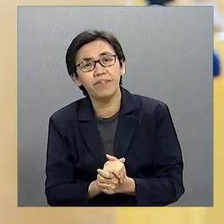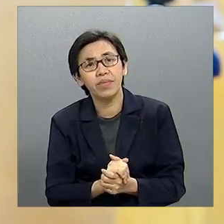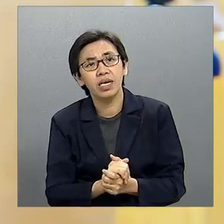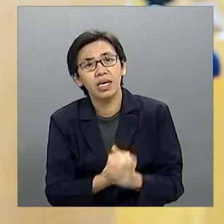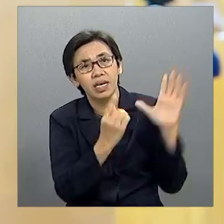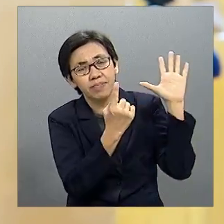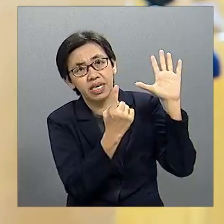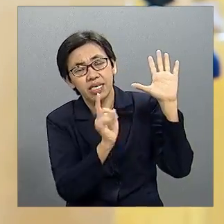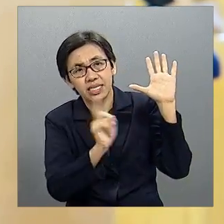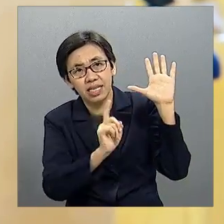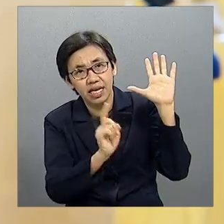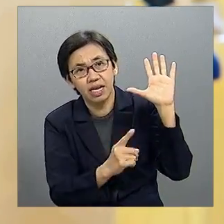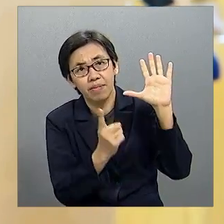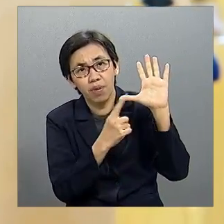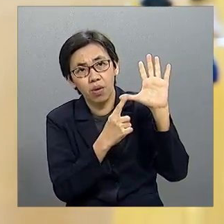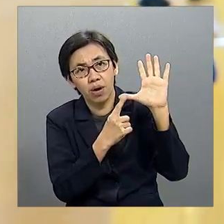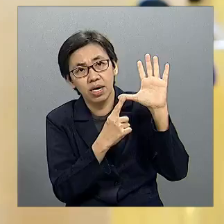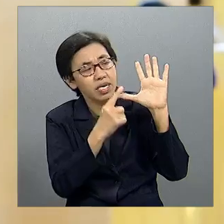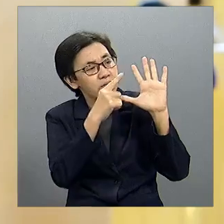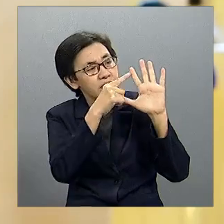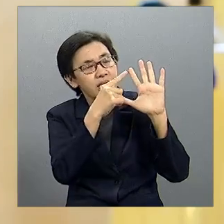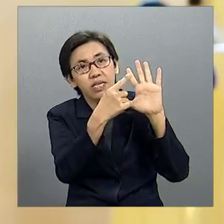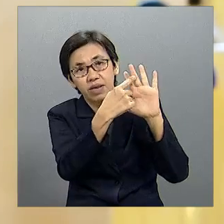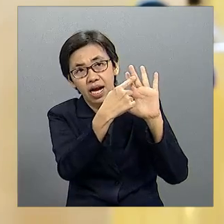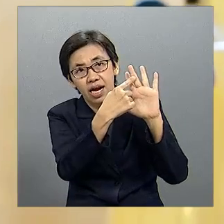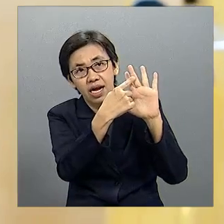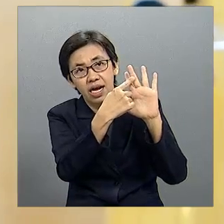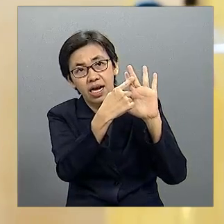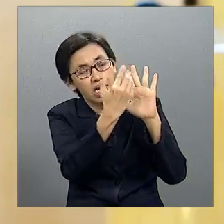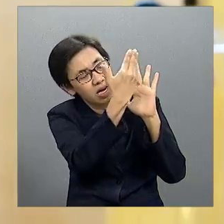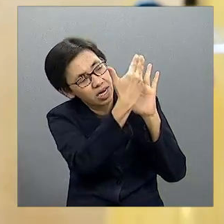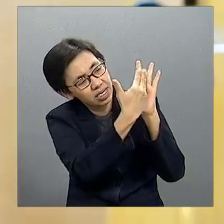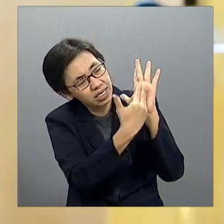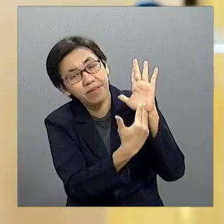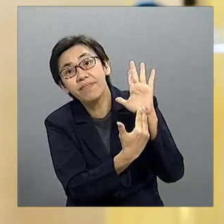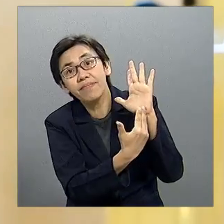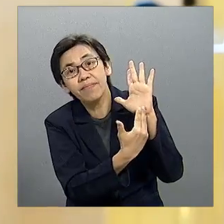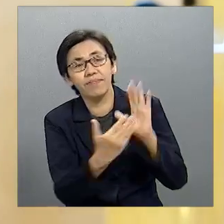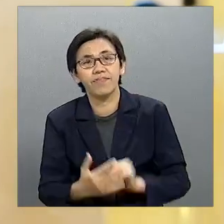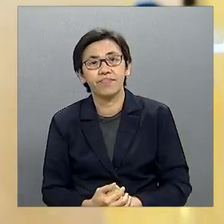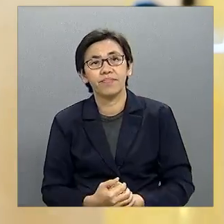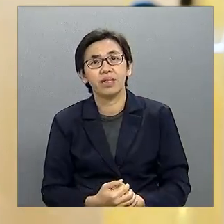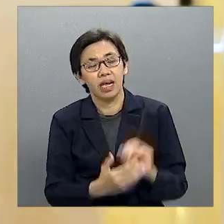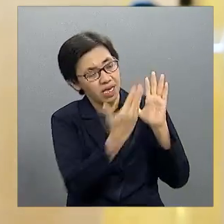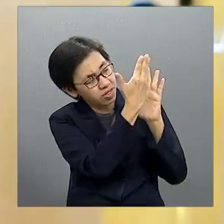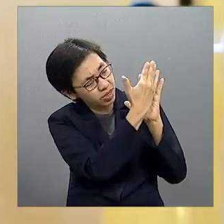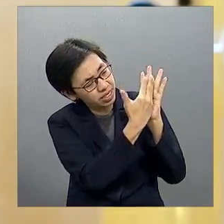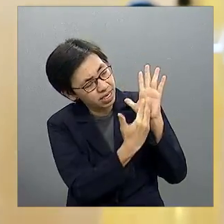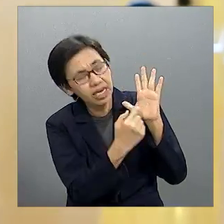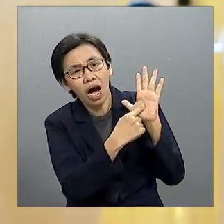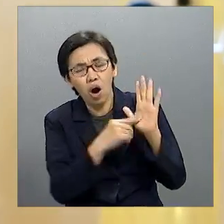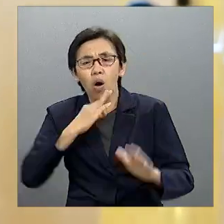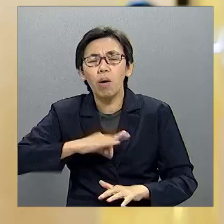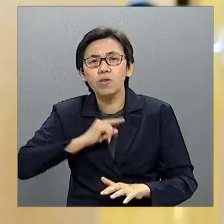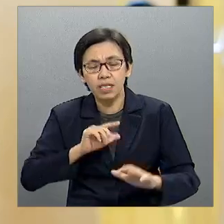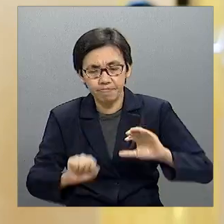งจากทางนิ้วโป้งก็คือนิ้วโป้งนิ้วชี้นิ้วกลางแล้วก็บริเวณครึ่งนิ้วนางตรงนี้นะครับเขาจะทำหน้าที่ในการรับความรู้สึกแล้วก็สั่งการคว